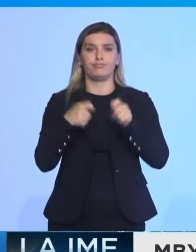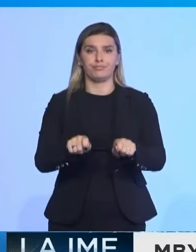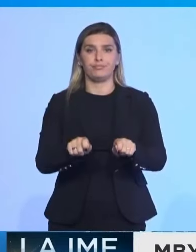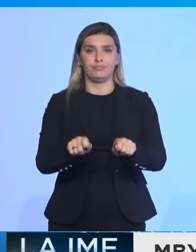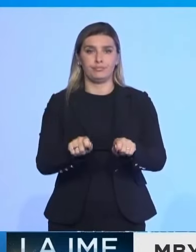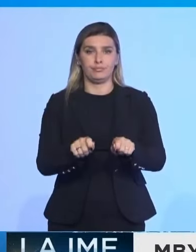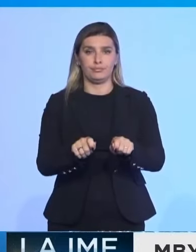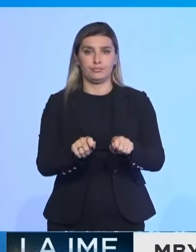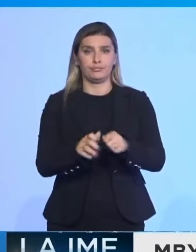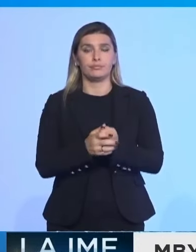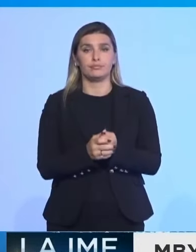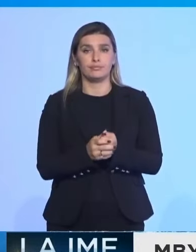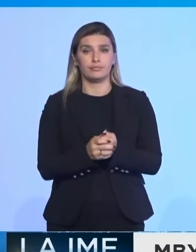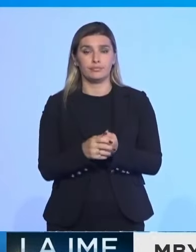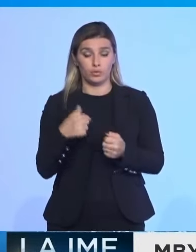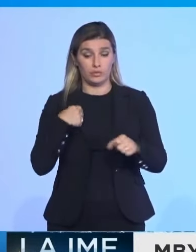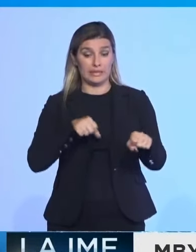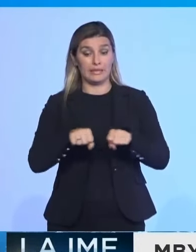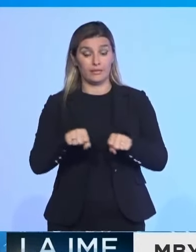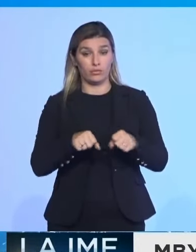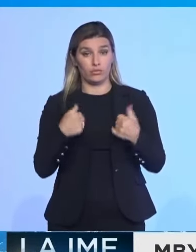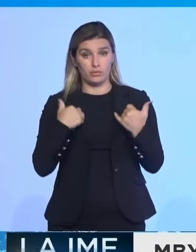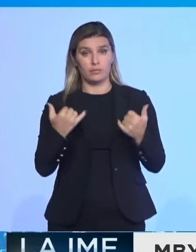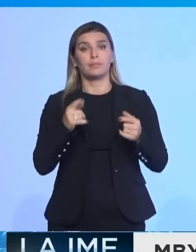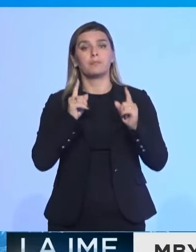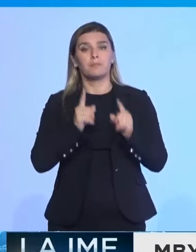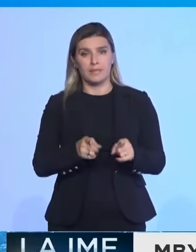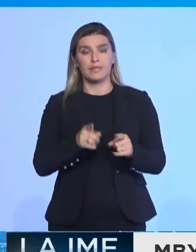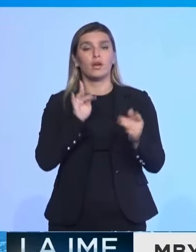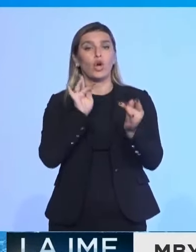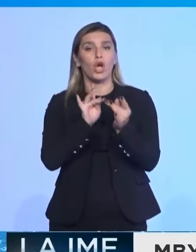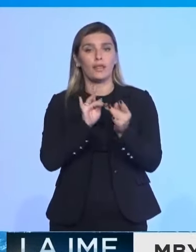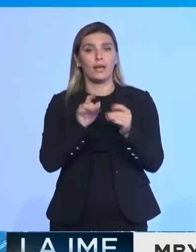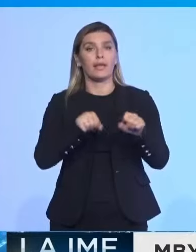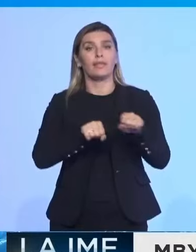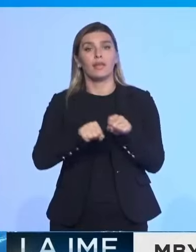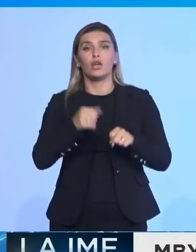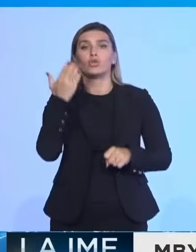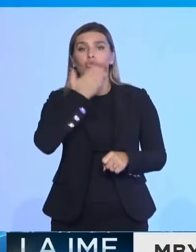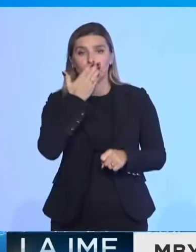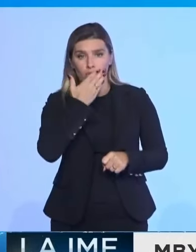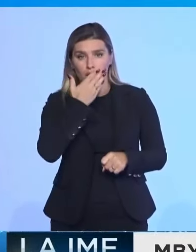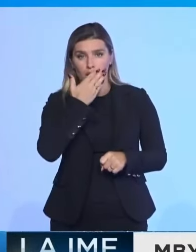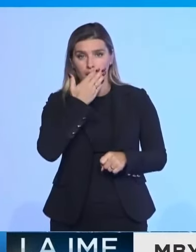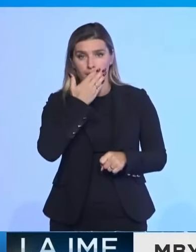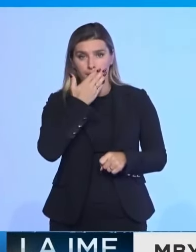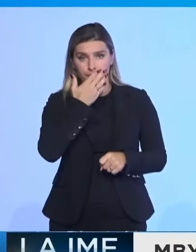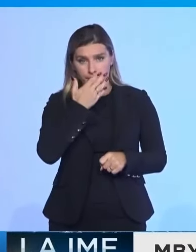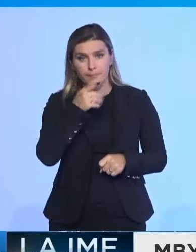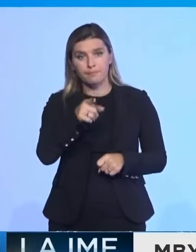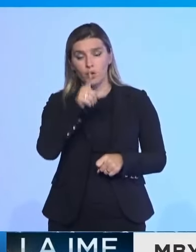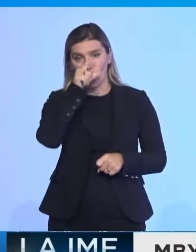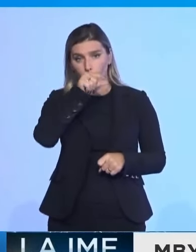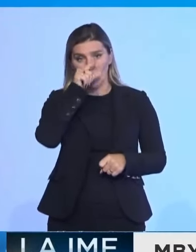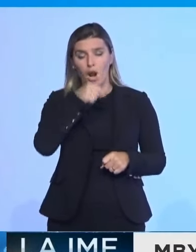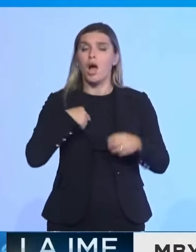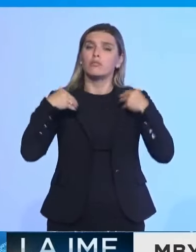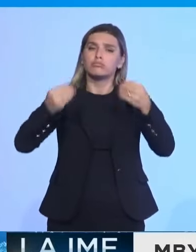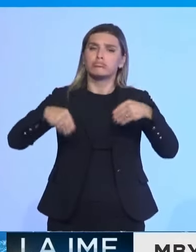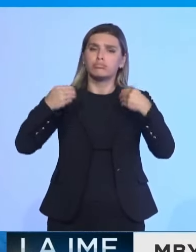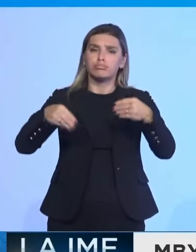normalisht. Unë si drejtor shkolle e kom pas për obligim me kontaktu drejtoreshën e arsimit të Luljetave Sele Gutaj edhe jemi morë vesh që